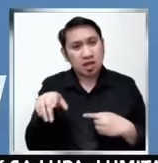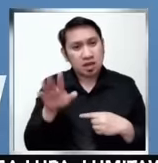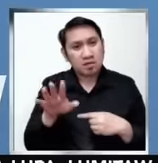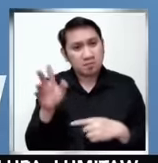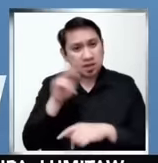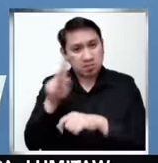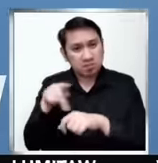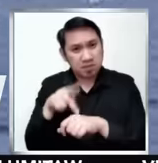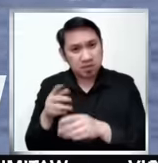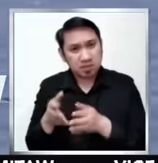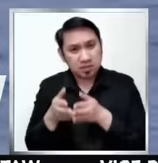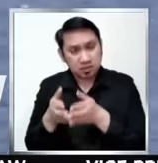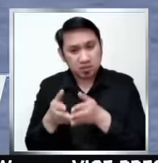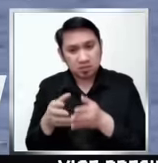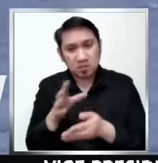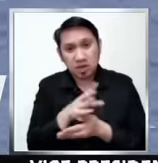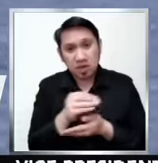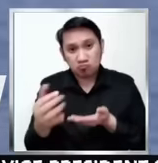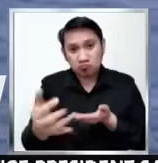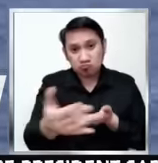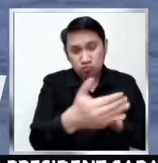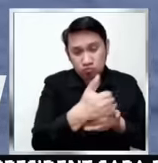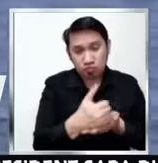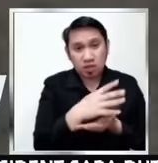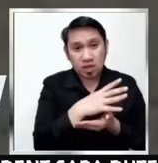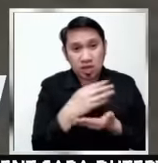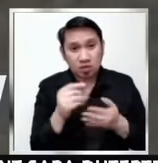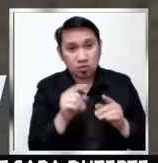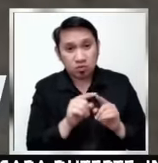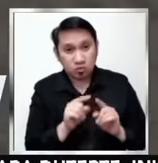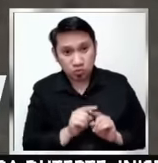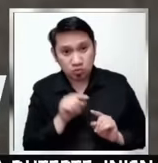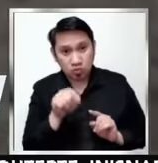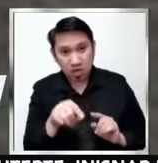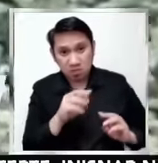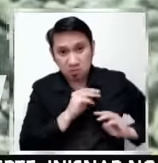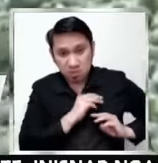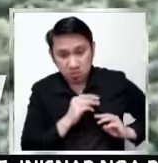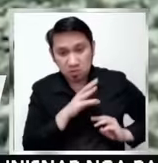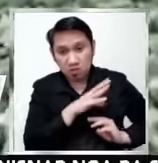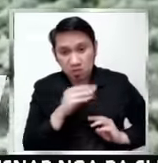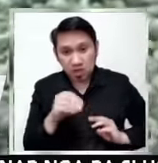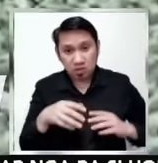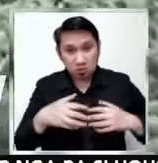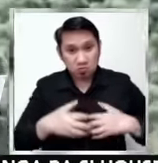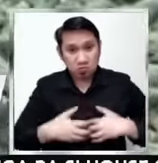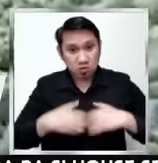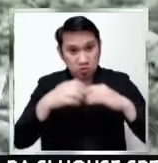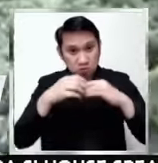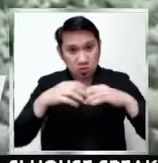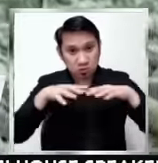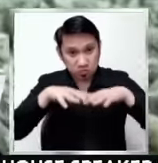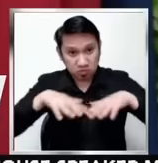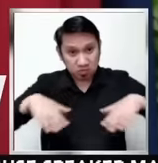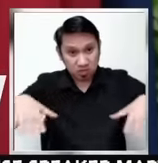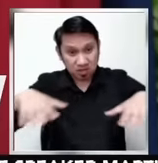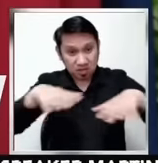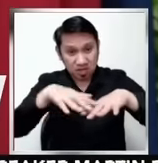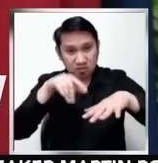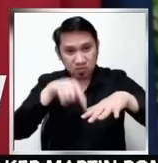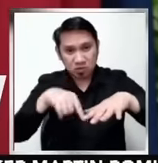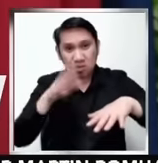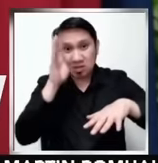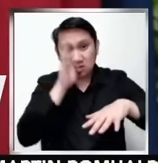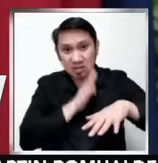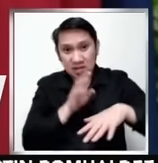illegal na pangisda, ang militarisasyon ng West Philippine Sea at maging reklamasyon na nagdudulot ng pagkasira ng mga bahura. There have